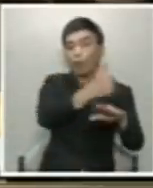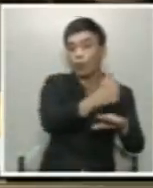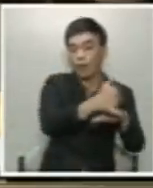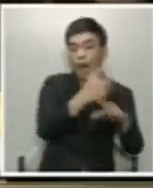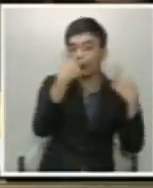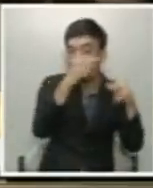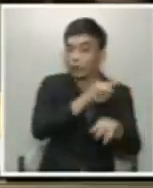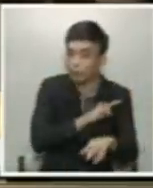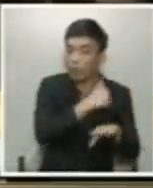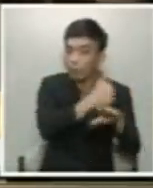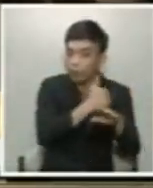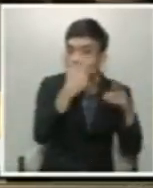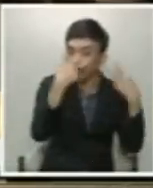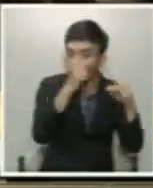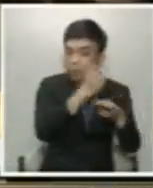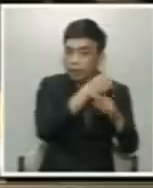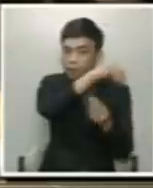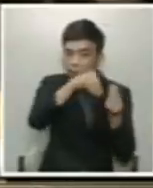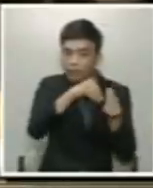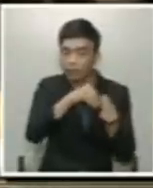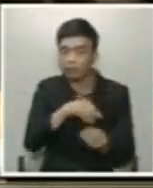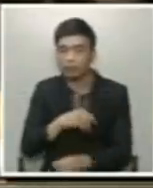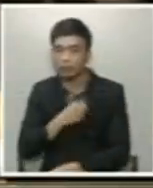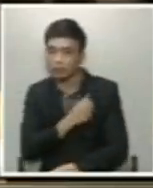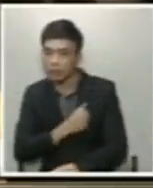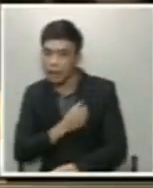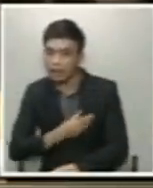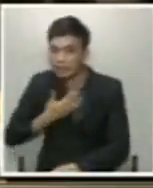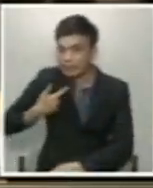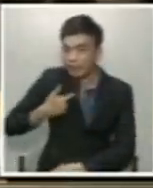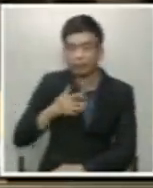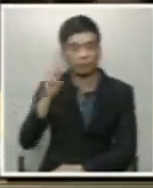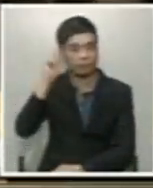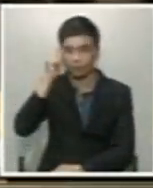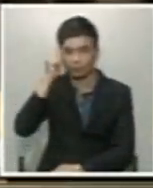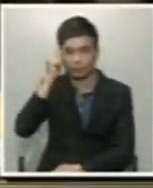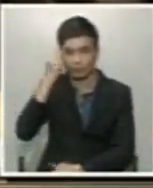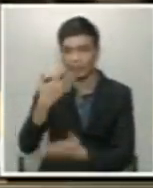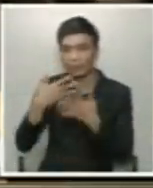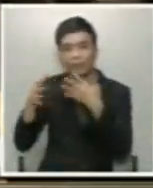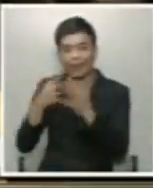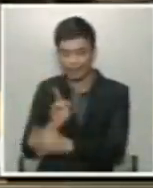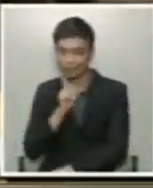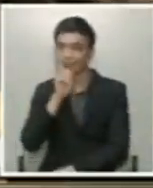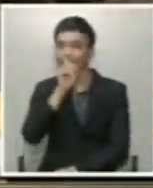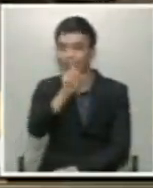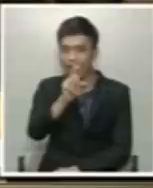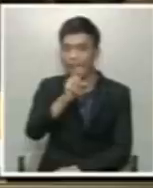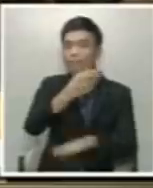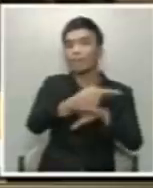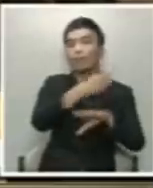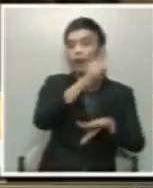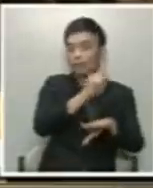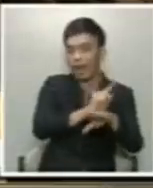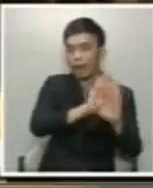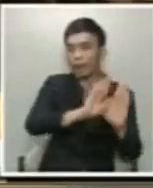ารู้แล้วเนี่ยจะดีใจหรือเสียใจดีแต่อย่างไรก็ตามผมขอถามทางท่านประธานนะครับผ่านไปยังท่านรั